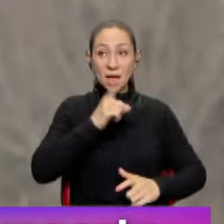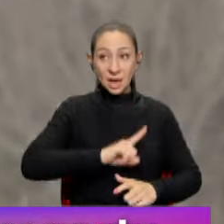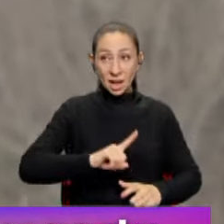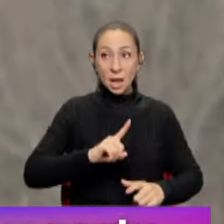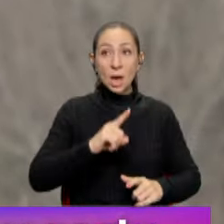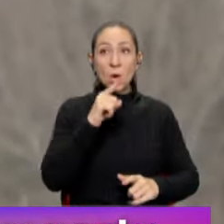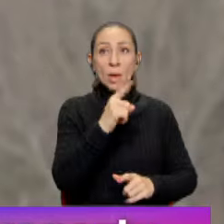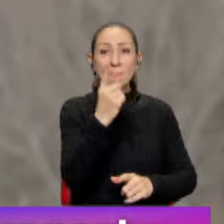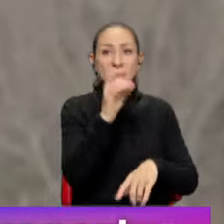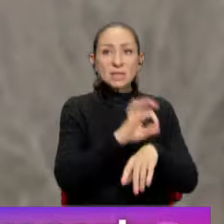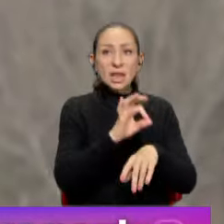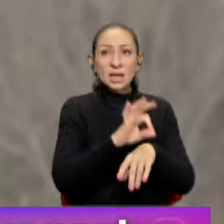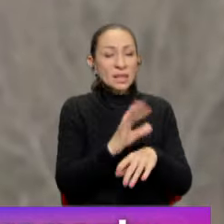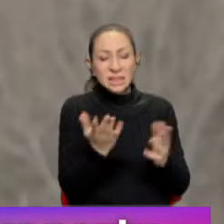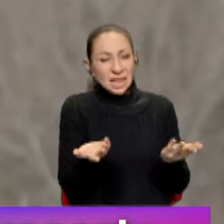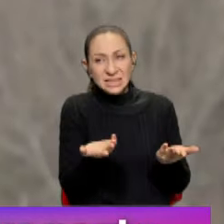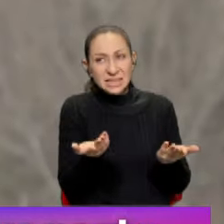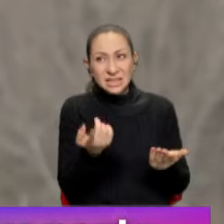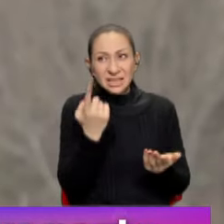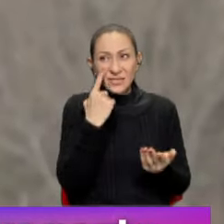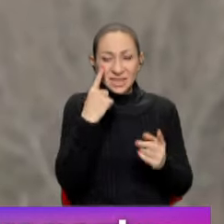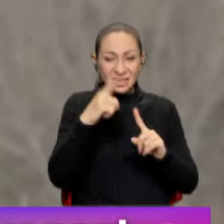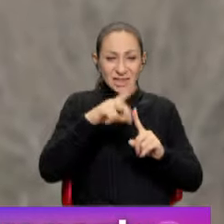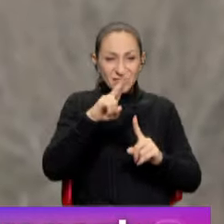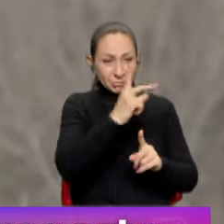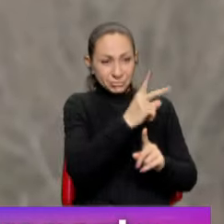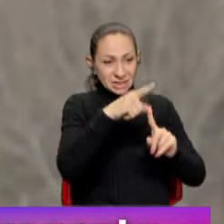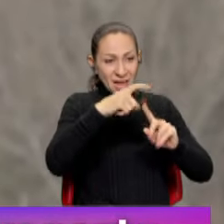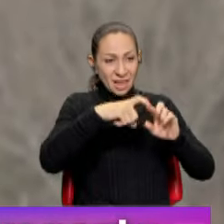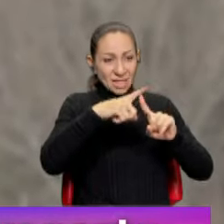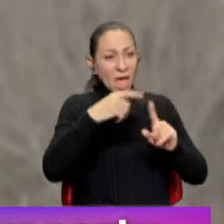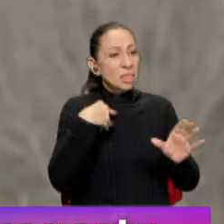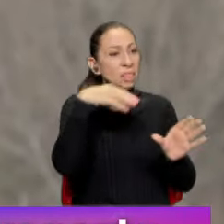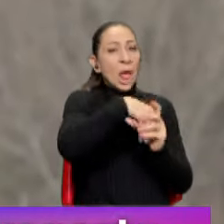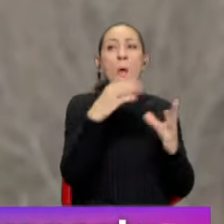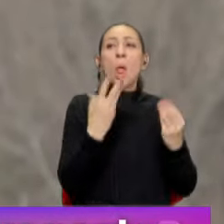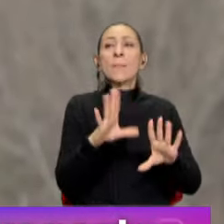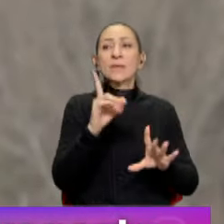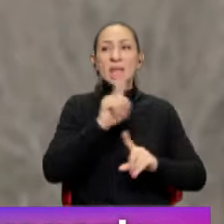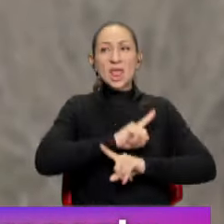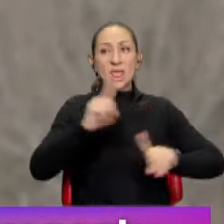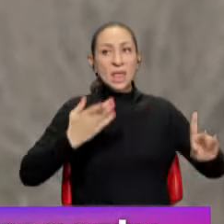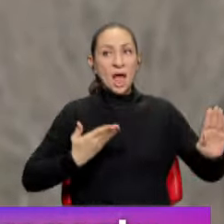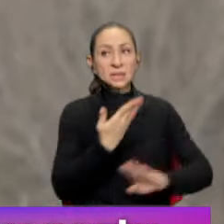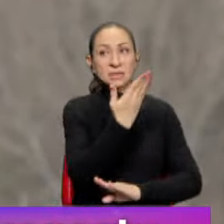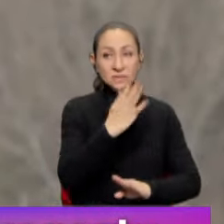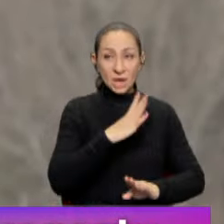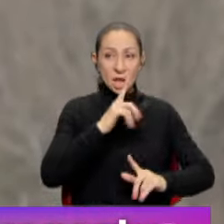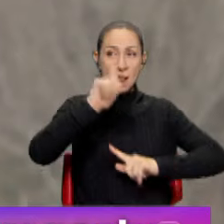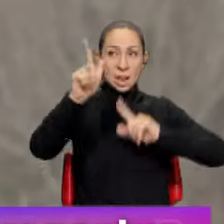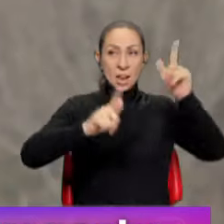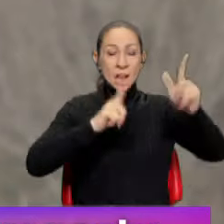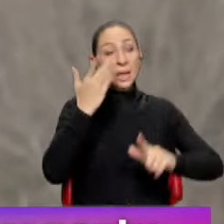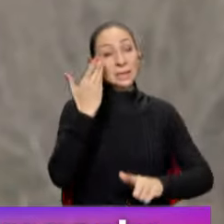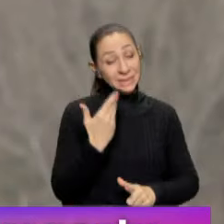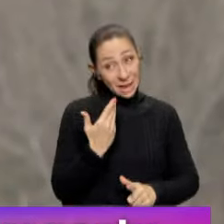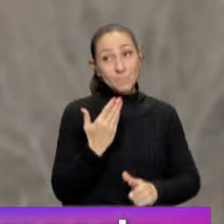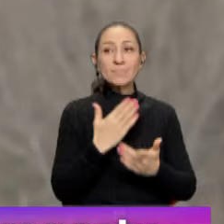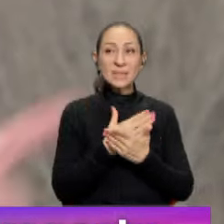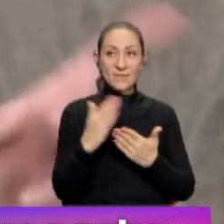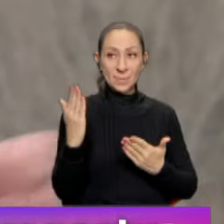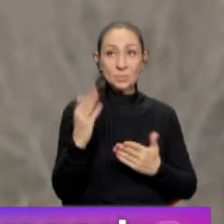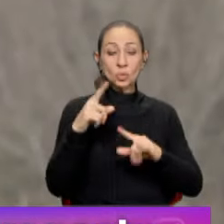adayları, onlar bir dakika bile nasıl devletin televizyonunda yer alamadık diye bir itiraz sesleri vardı. Onu yükselttiler. İzleyelim,